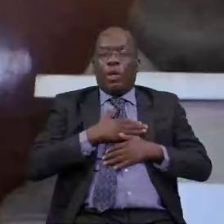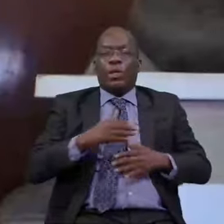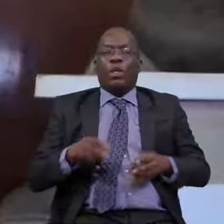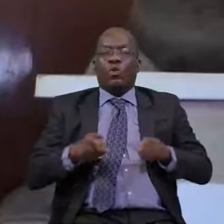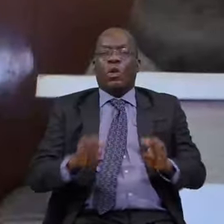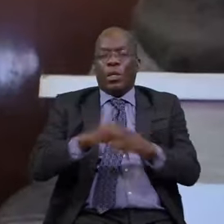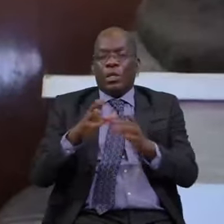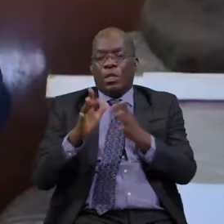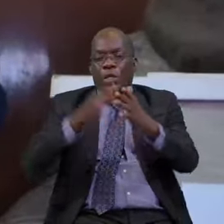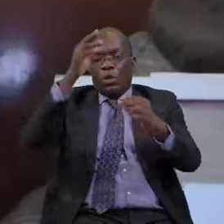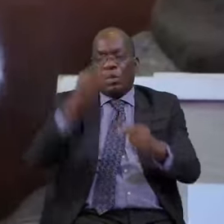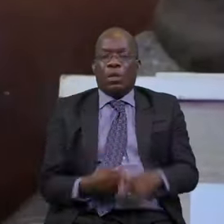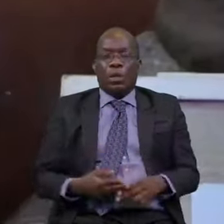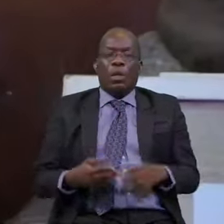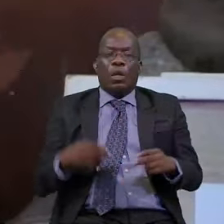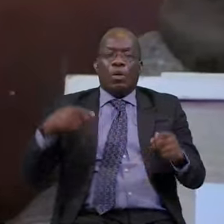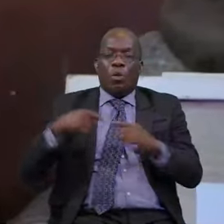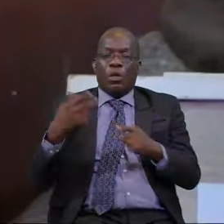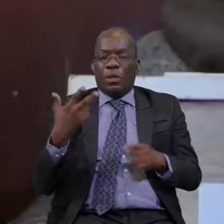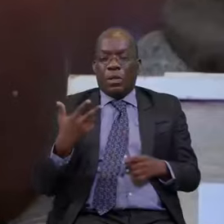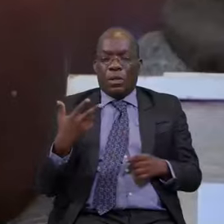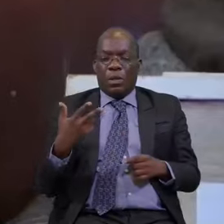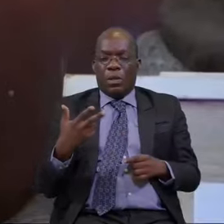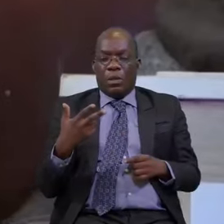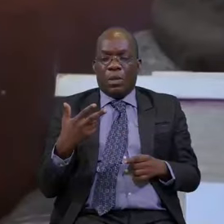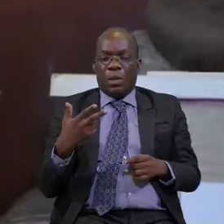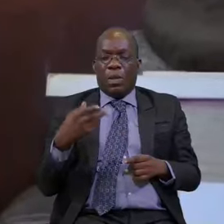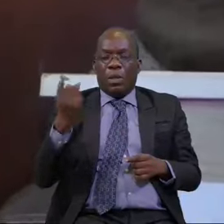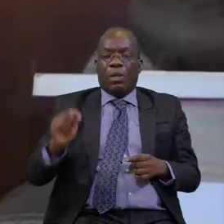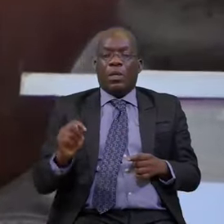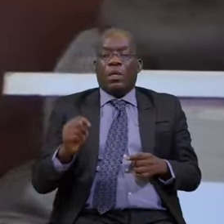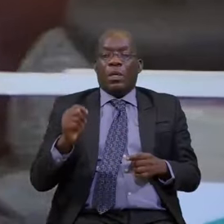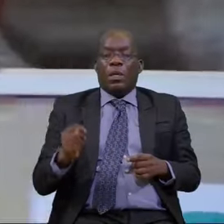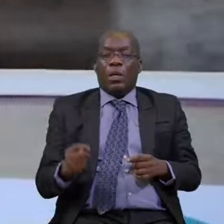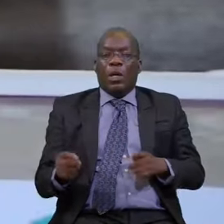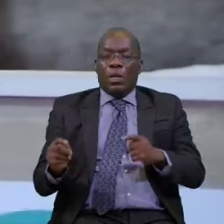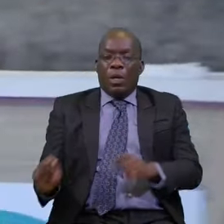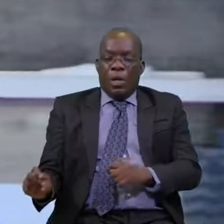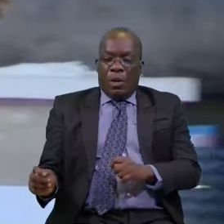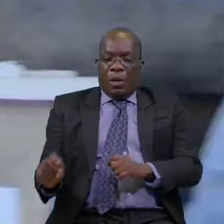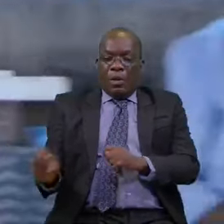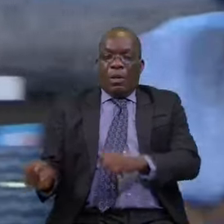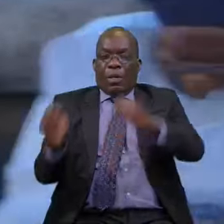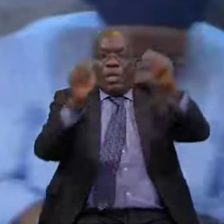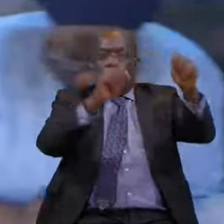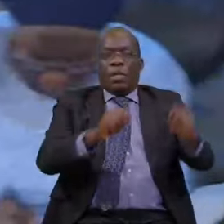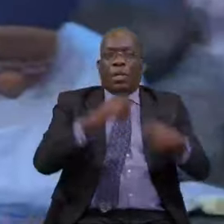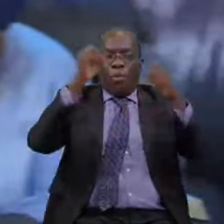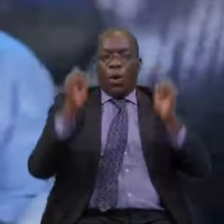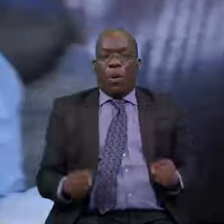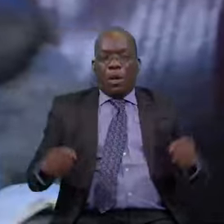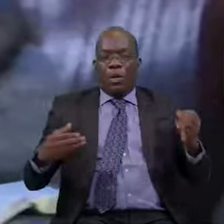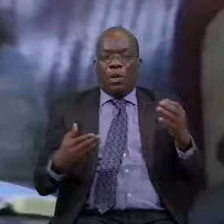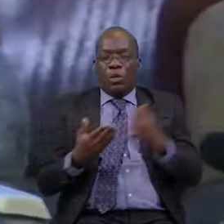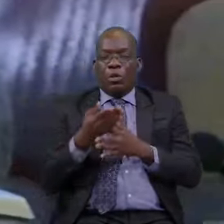nom de Jésus-Christ. Troisième point ici, nous allons voir la puissance transcendante à travers le